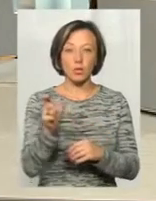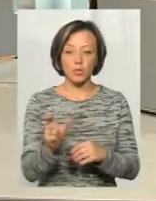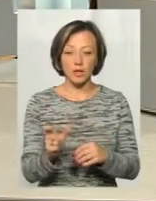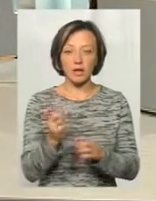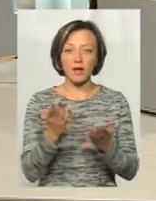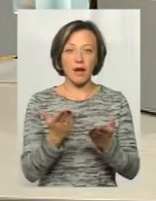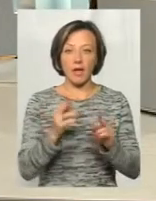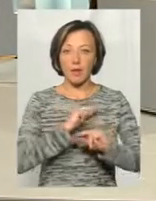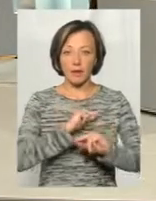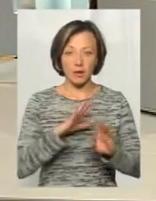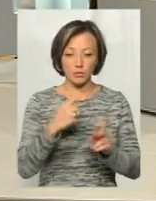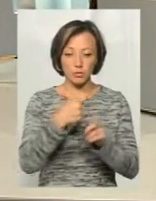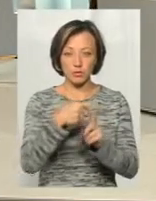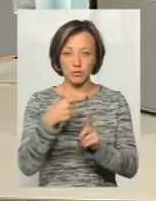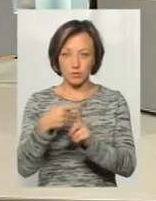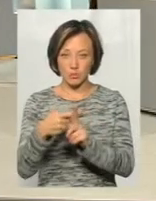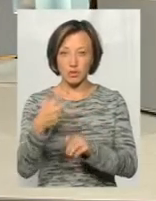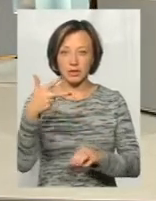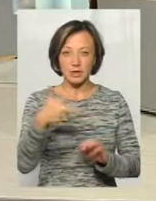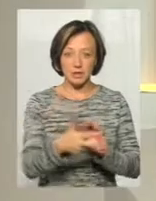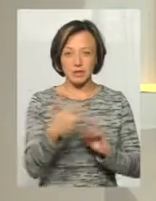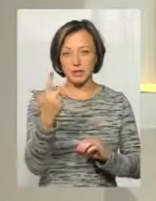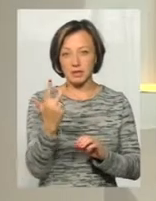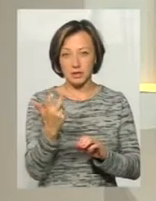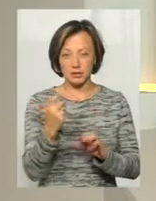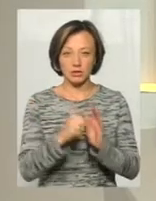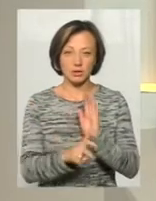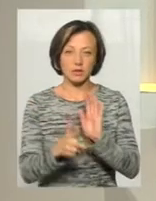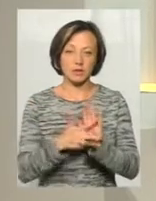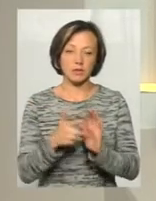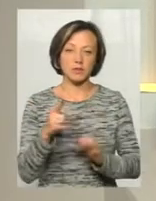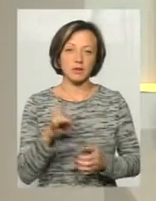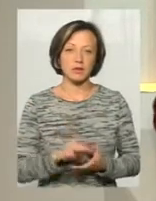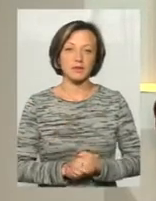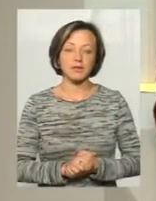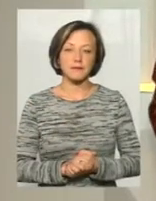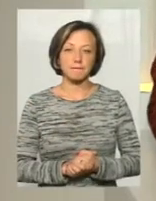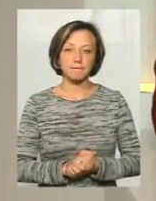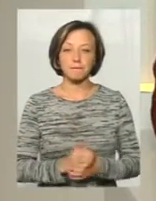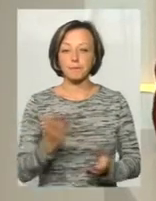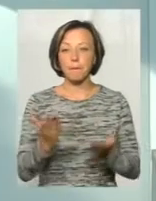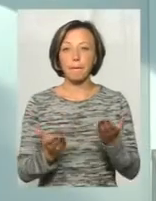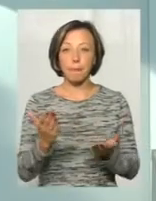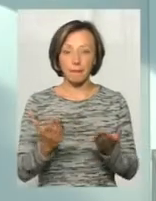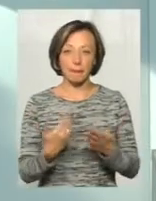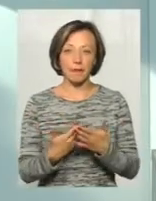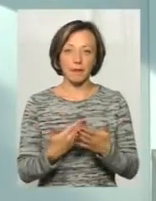людина, яка є не безробітною, працює, буде їй рахуватись така зарплата. Така сума. Якщо,